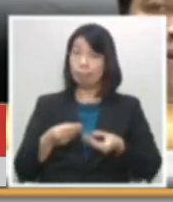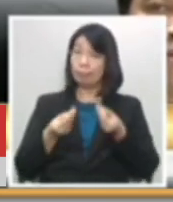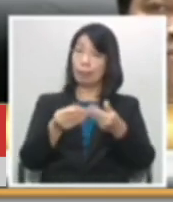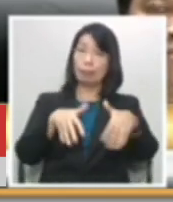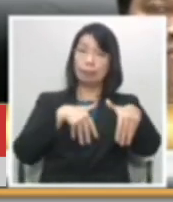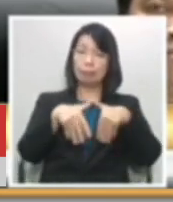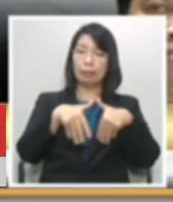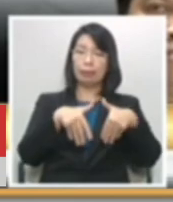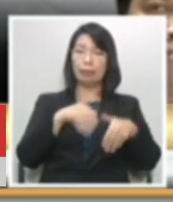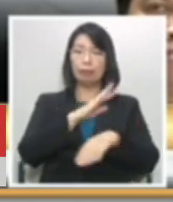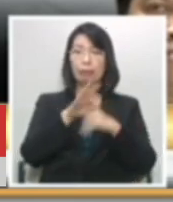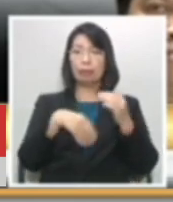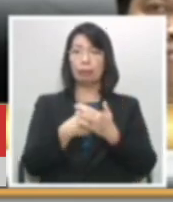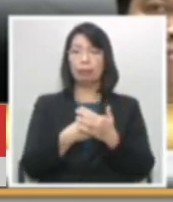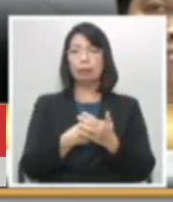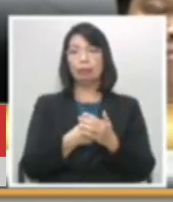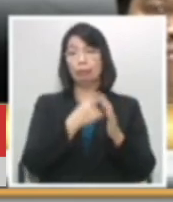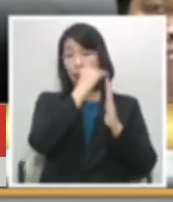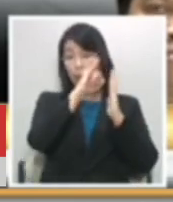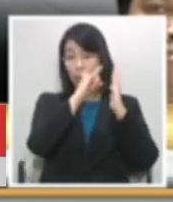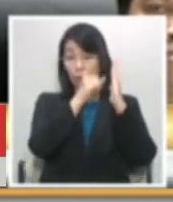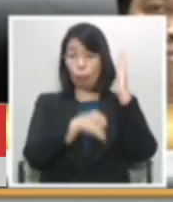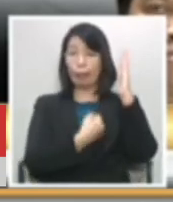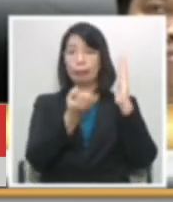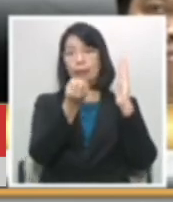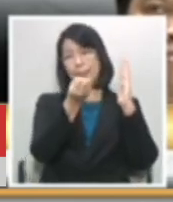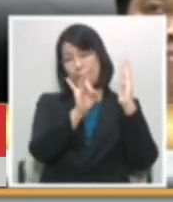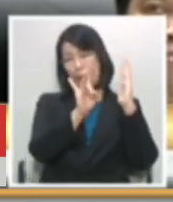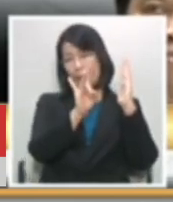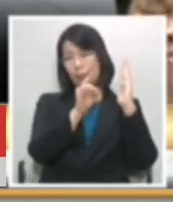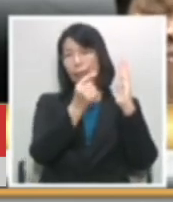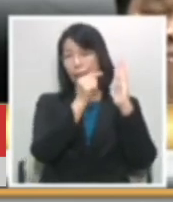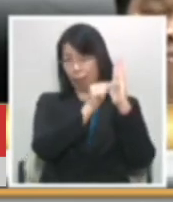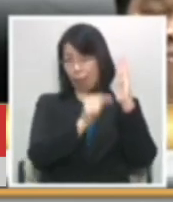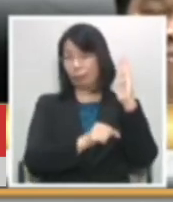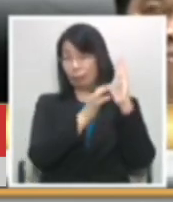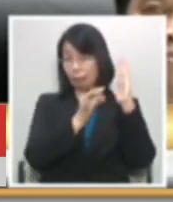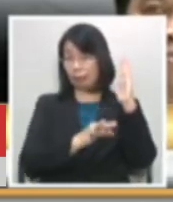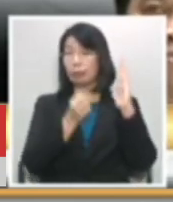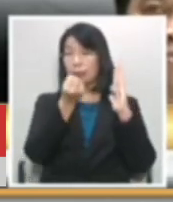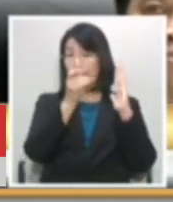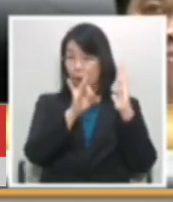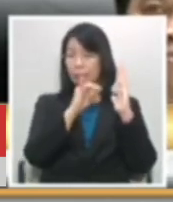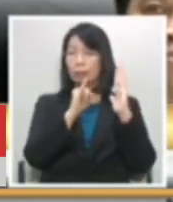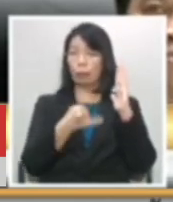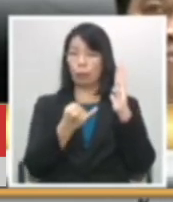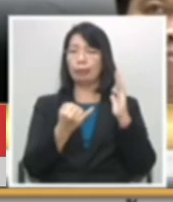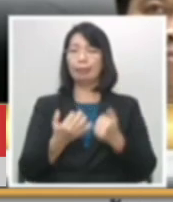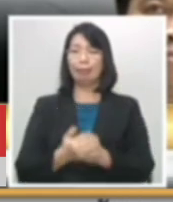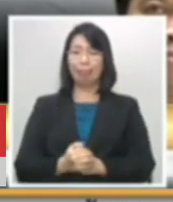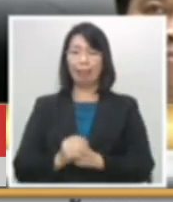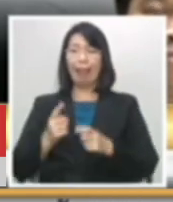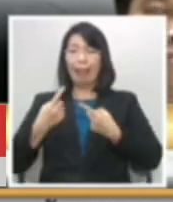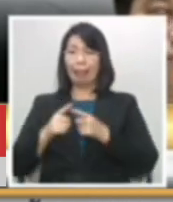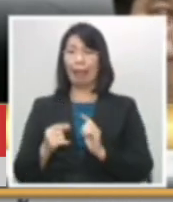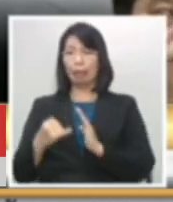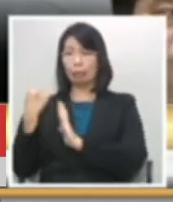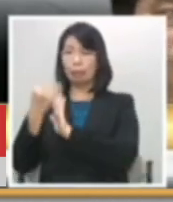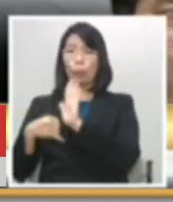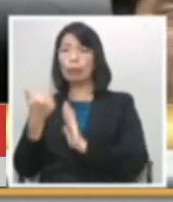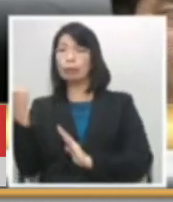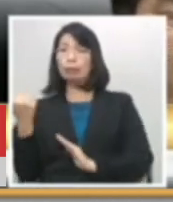อยู่28จังหวัดซึ่งในประเทศไทยของเราหลายจังหวัดนะ